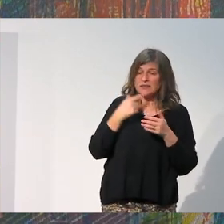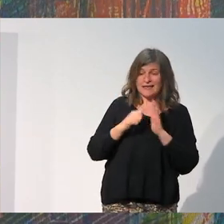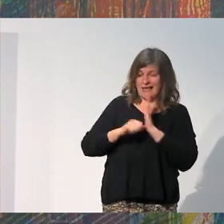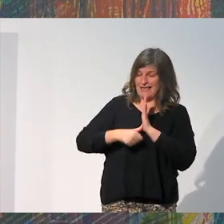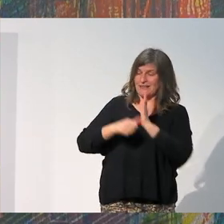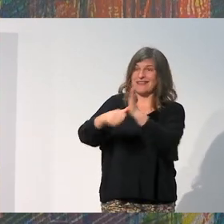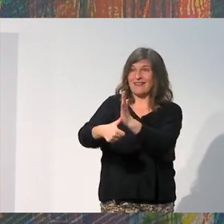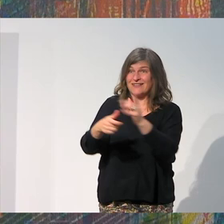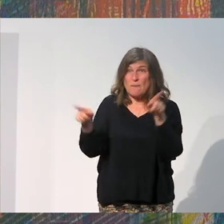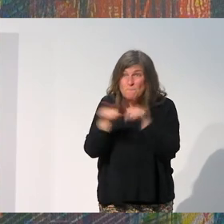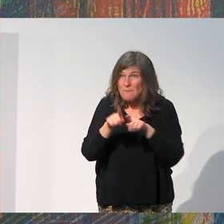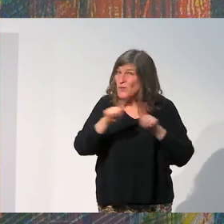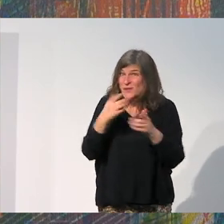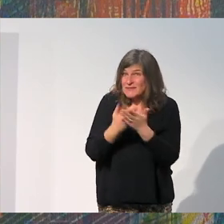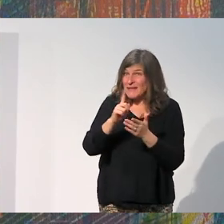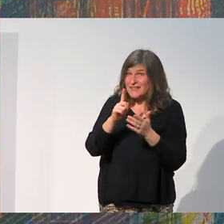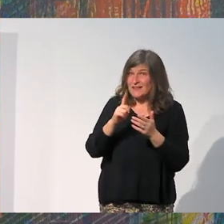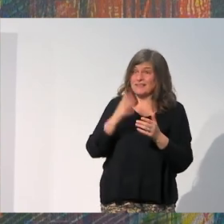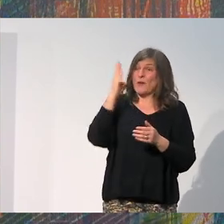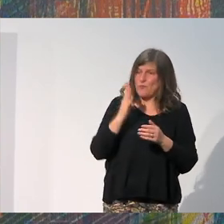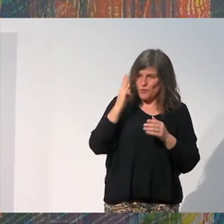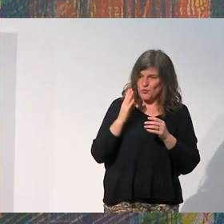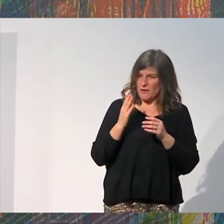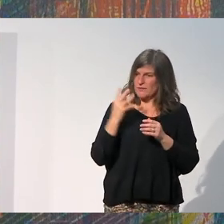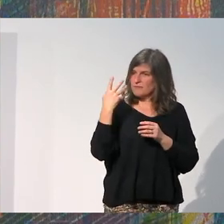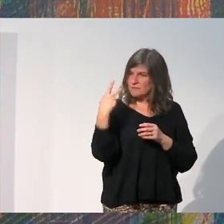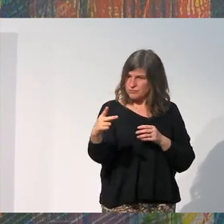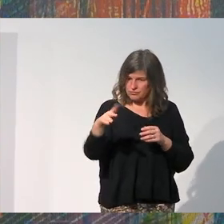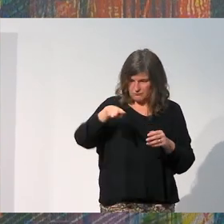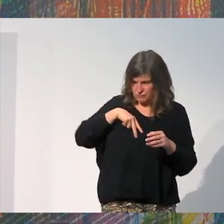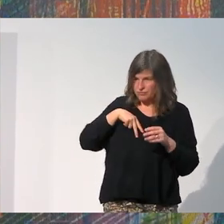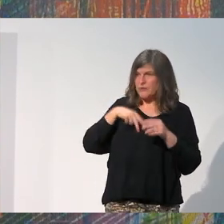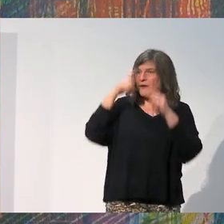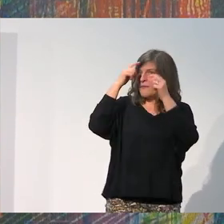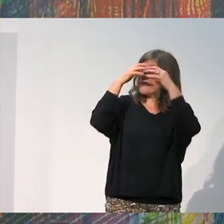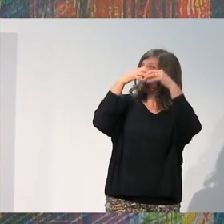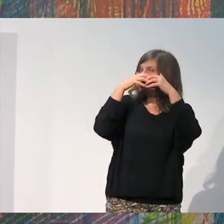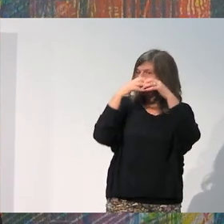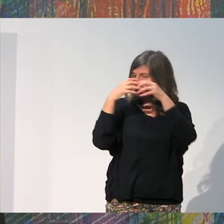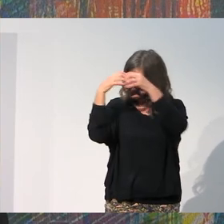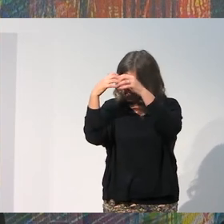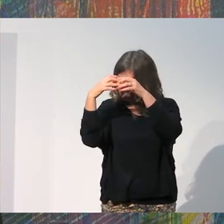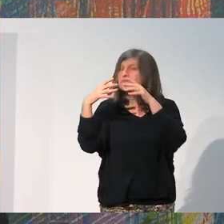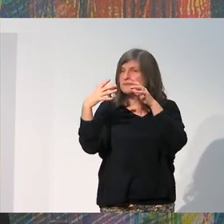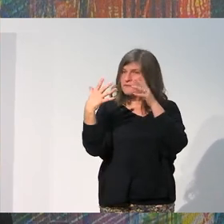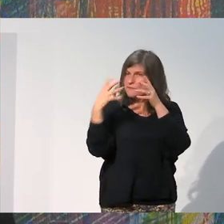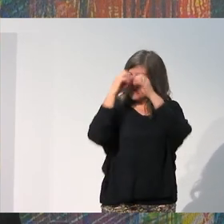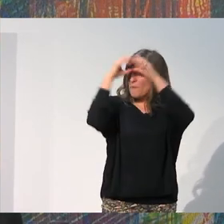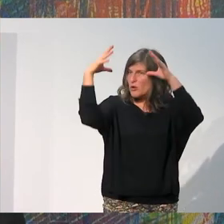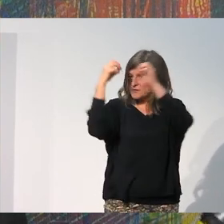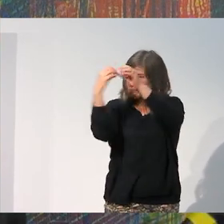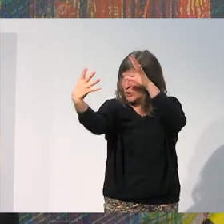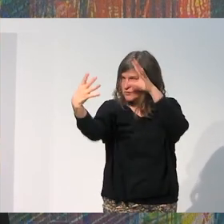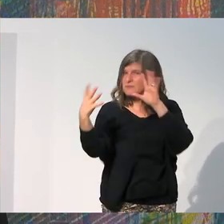partagée, c'est l'ajustement pragmatique de ce qu'on pense et de ce qu'on fait avec un être. Est-ce que entre le pingouin